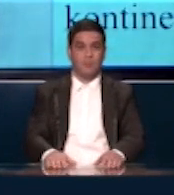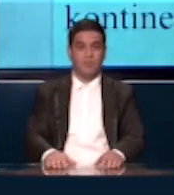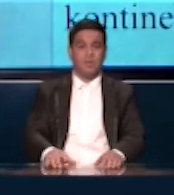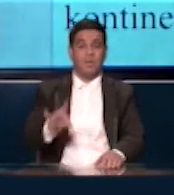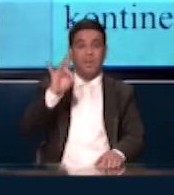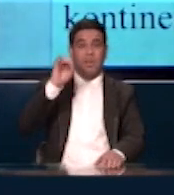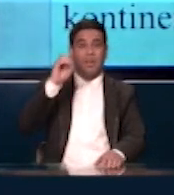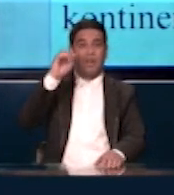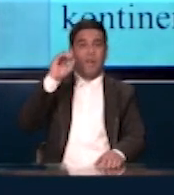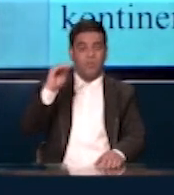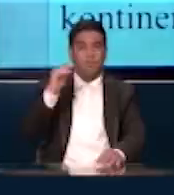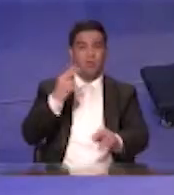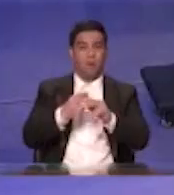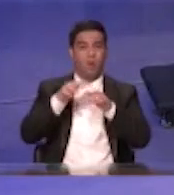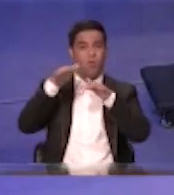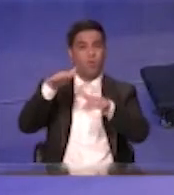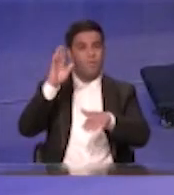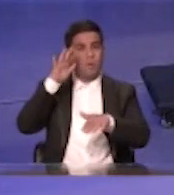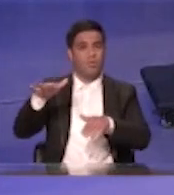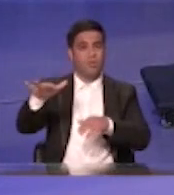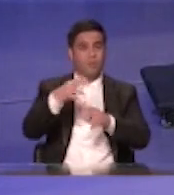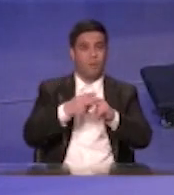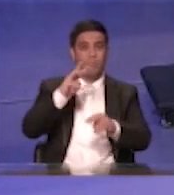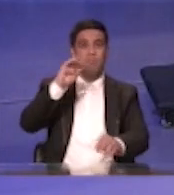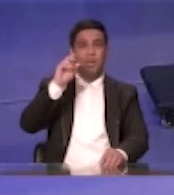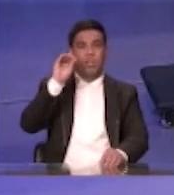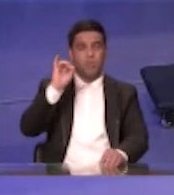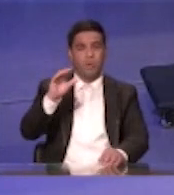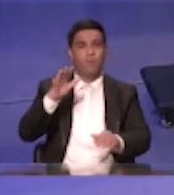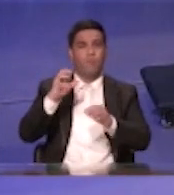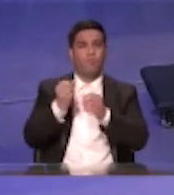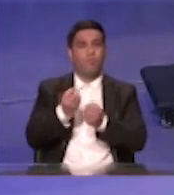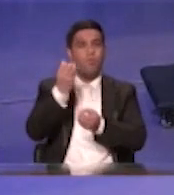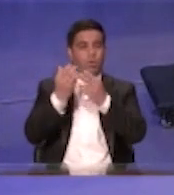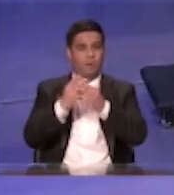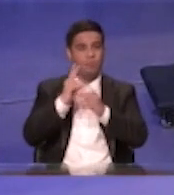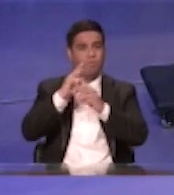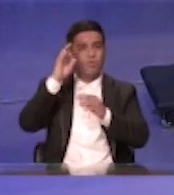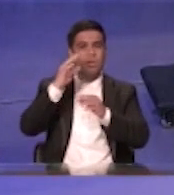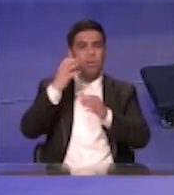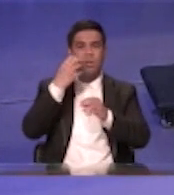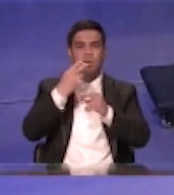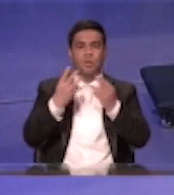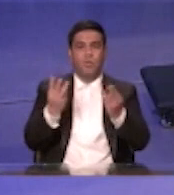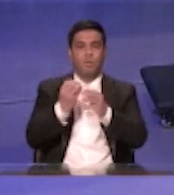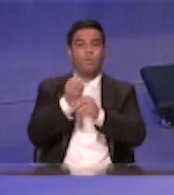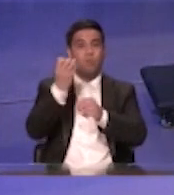Relyef xususiyatiga ko'ra Okeaniya orollari marjon orollari, vulqon orollari va kontinental orollarga